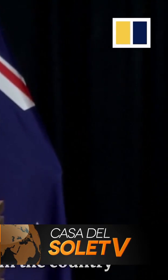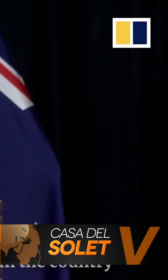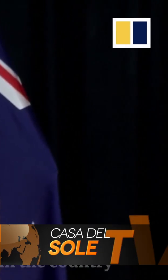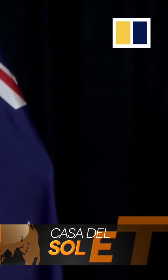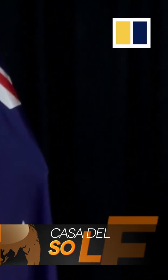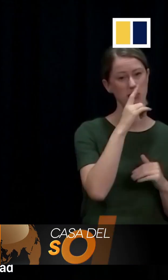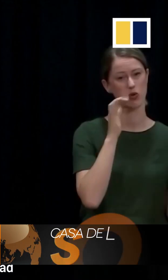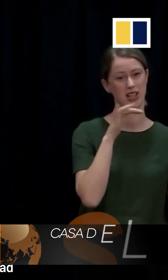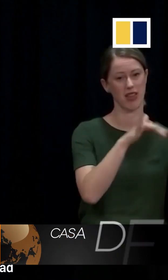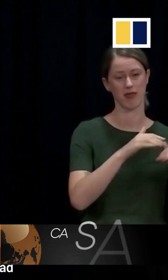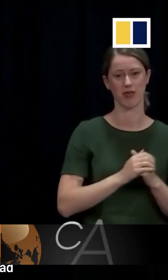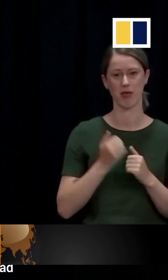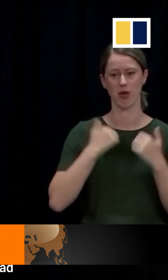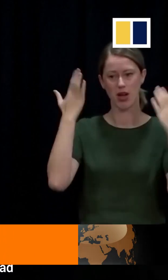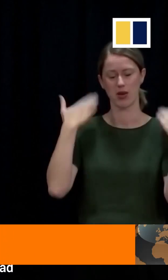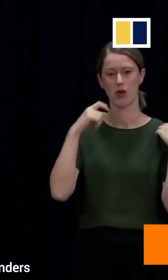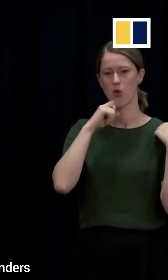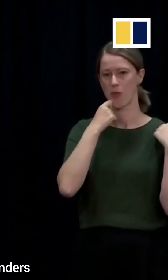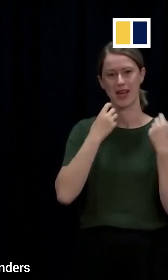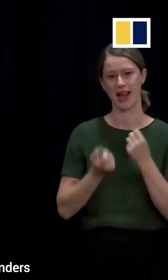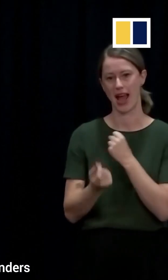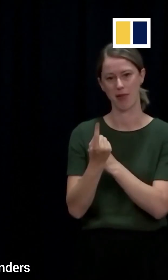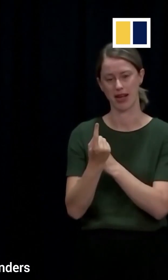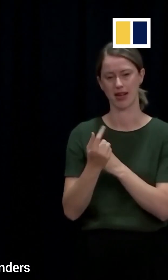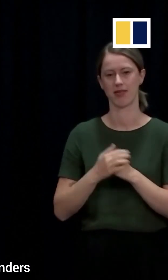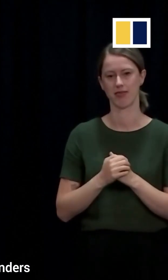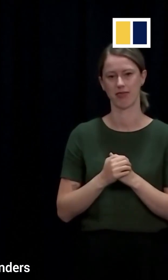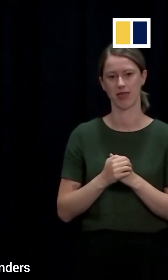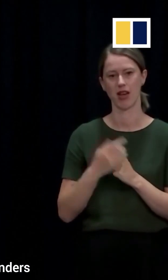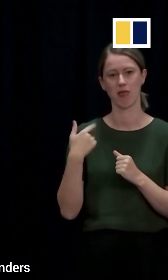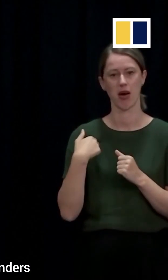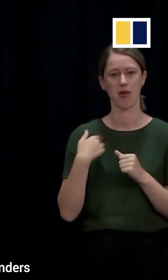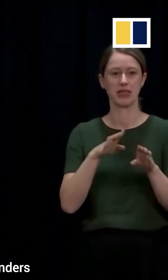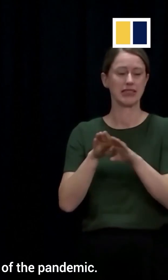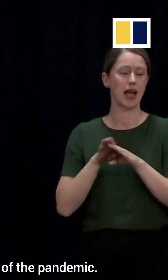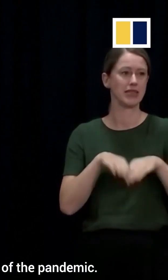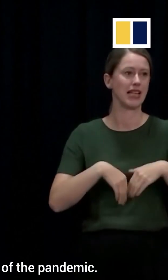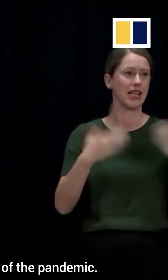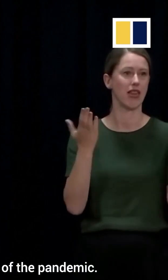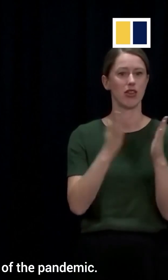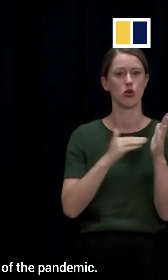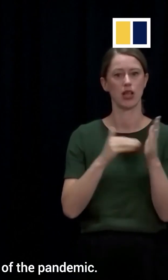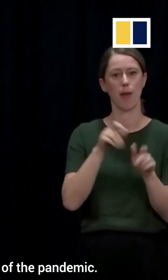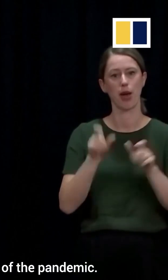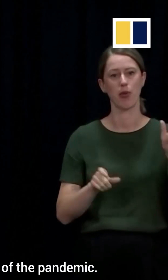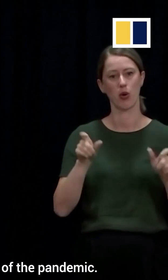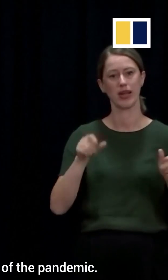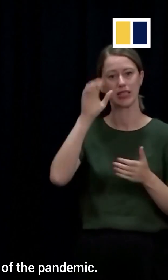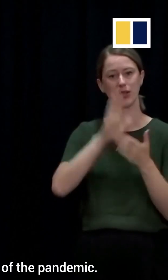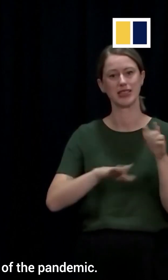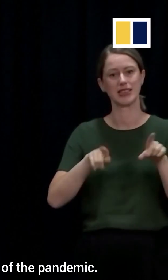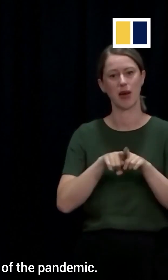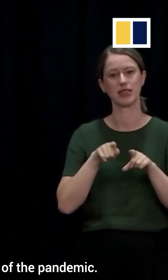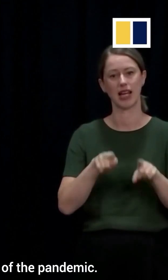risposto con una nuova batteria di restrizioni liberticide almeno fino alla fine di febbraio i cittadini del paese